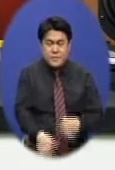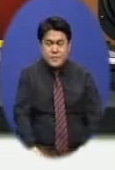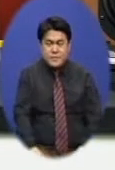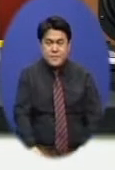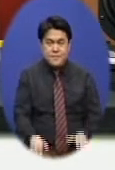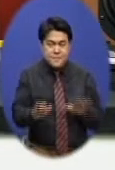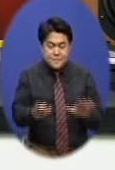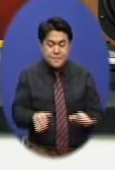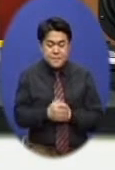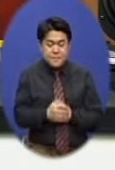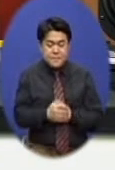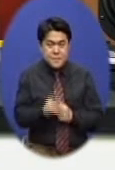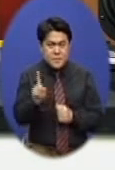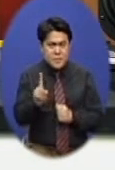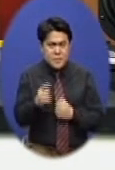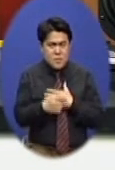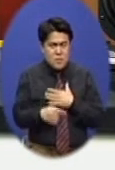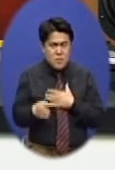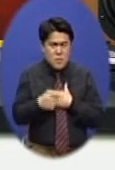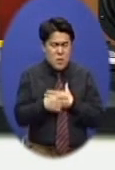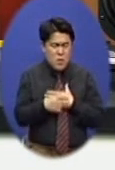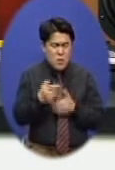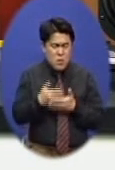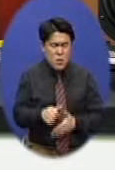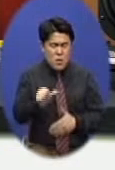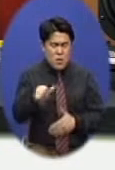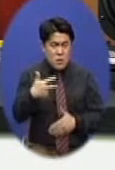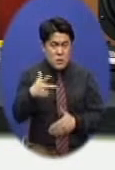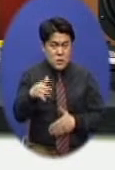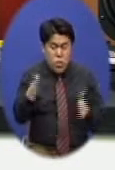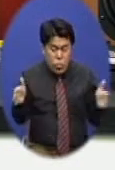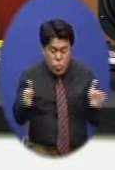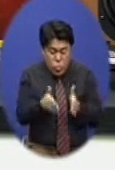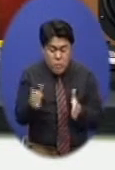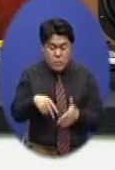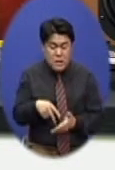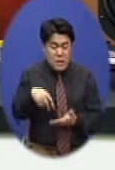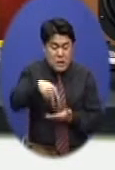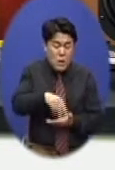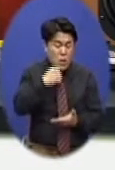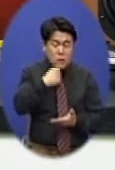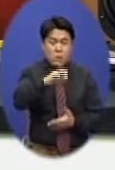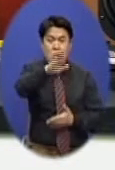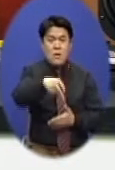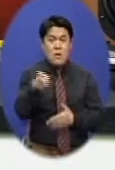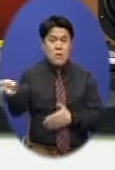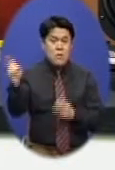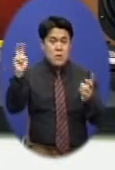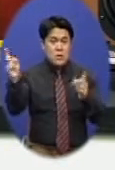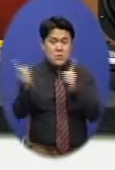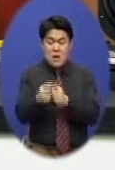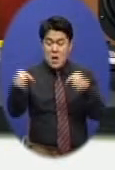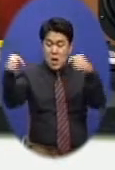무려 지금 한 5kg, 7kg가 빠져가지고 아이고, 일어나지 저런, 못해요. 저런. 아니 그럼 그 버스 예사하고 어떻게 좀